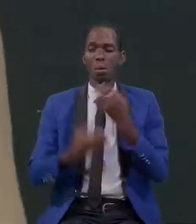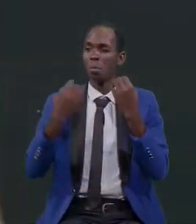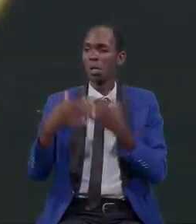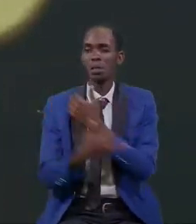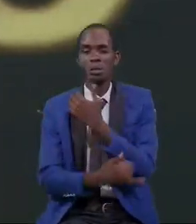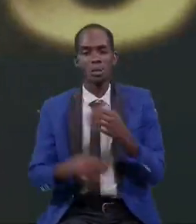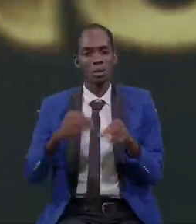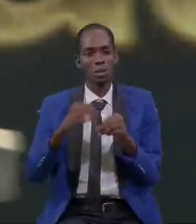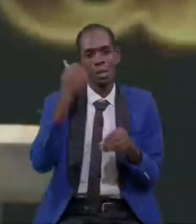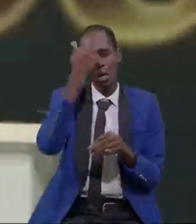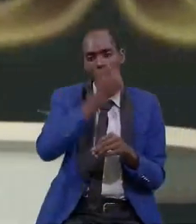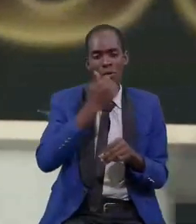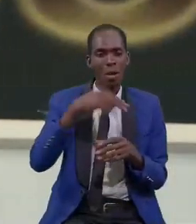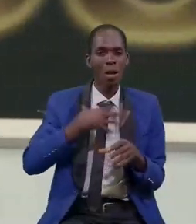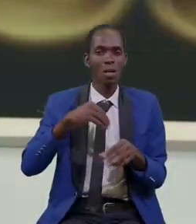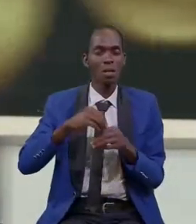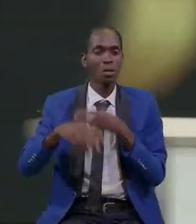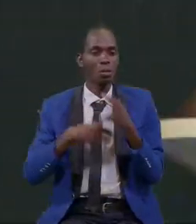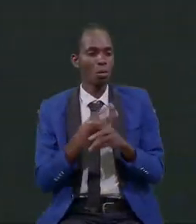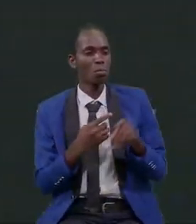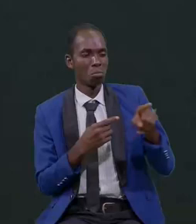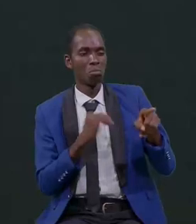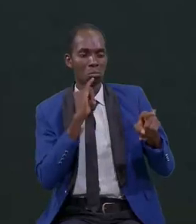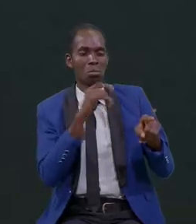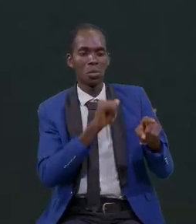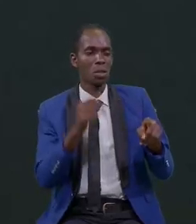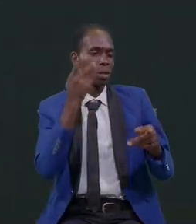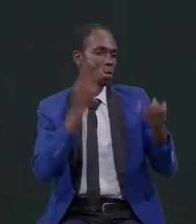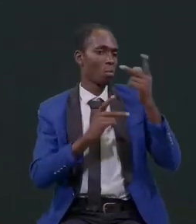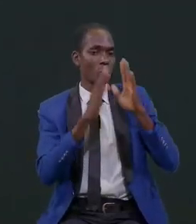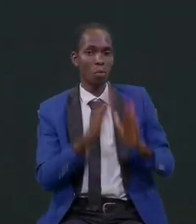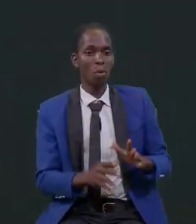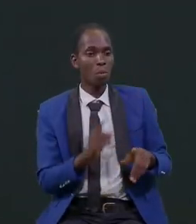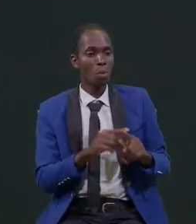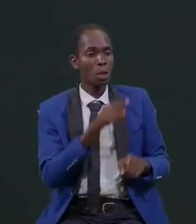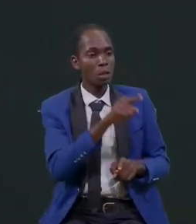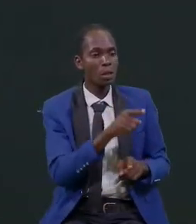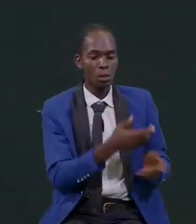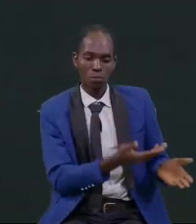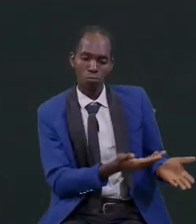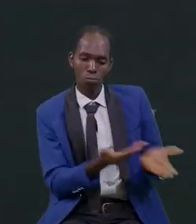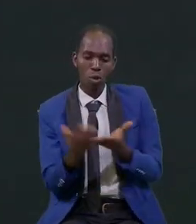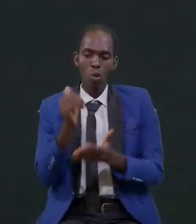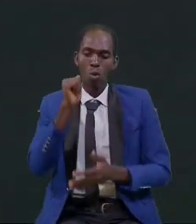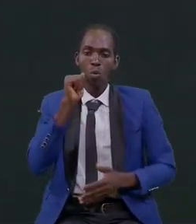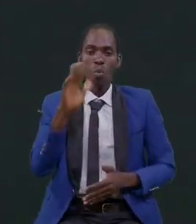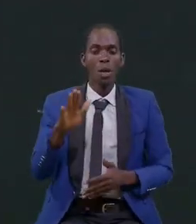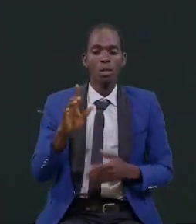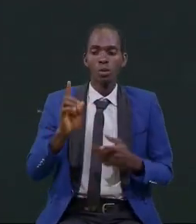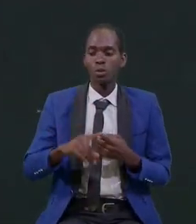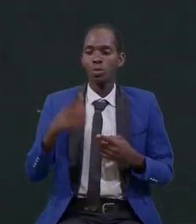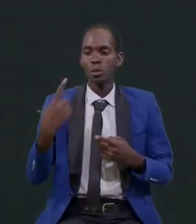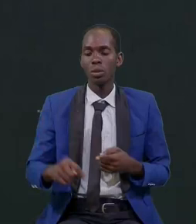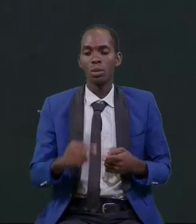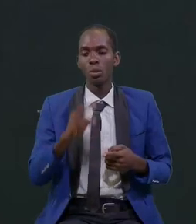et du monde, celui-là est un prophète et il amène des femmes au bord de la rivière et il